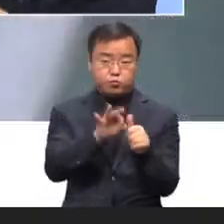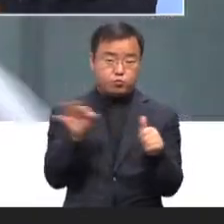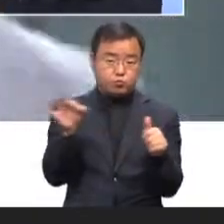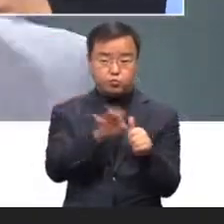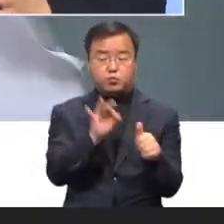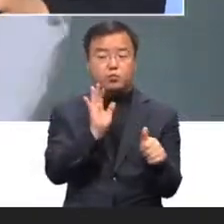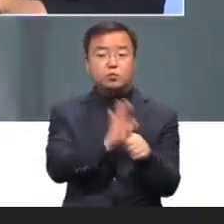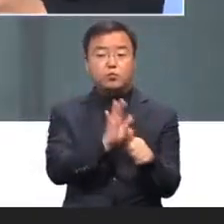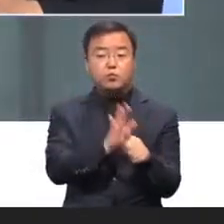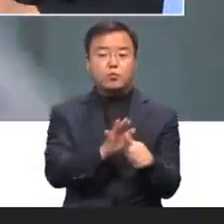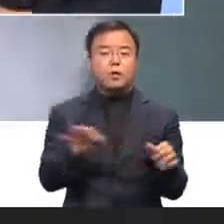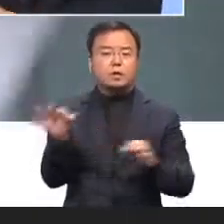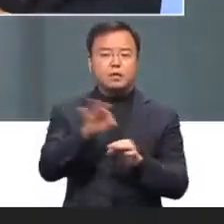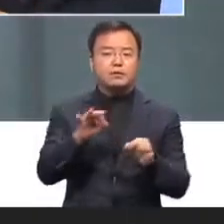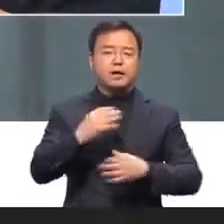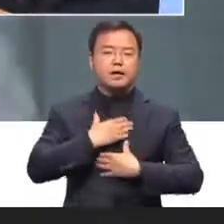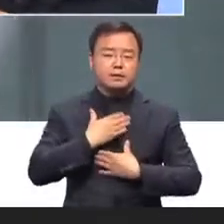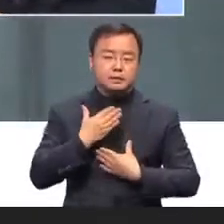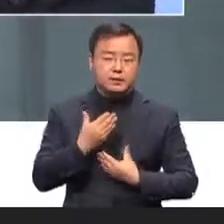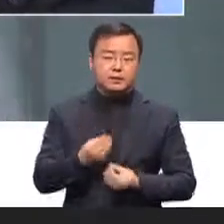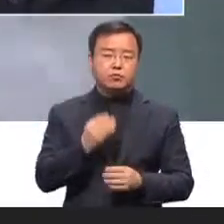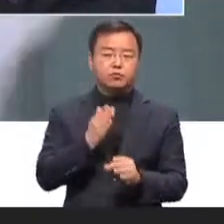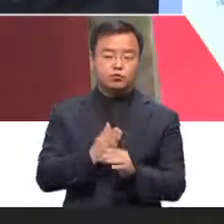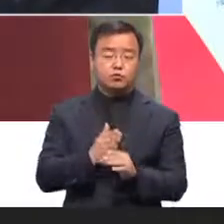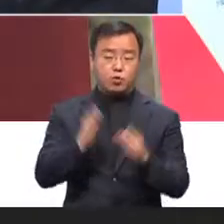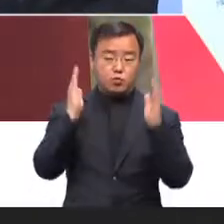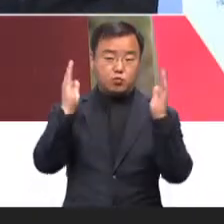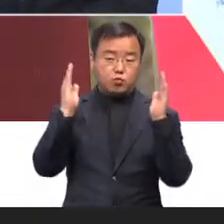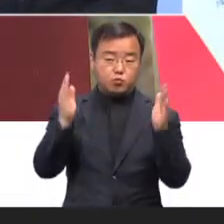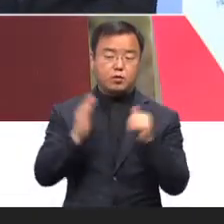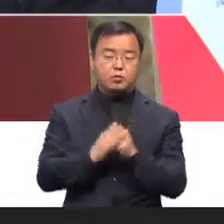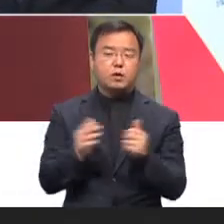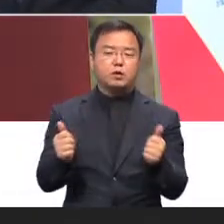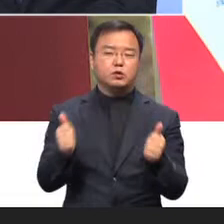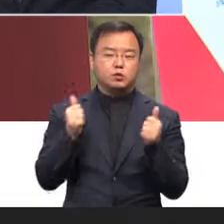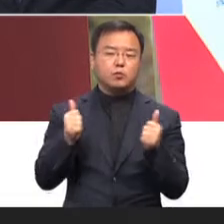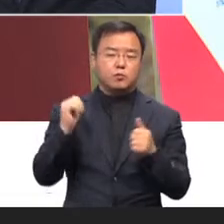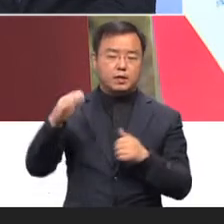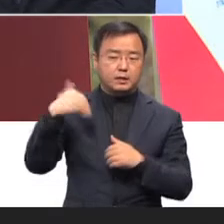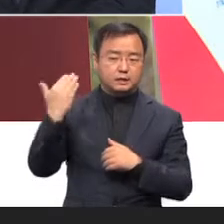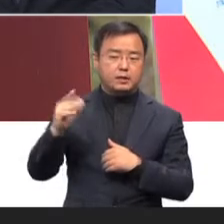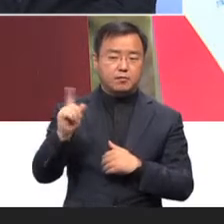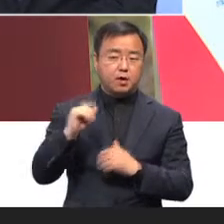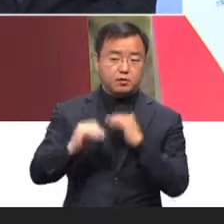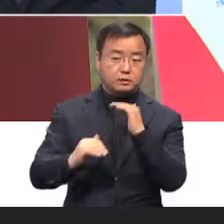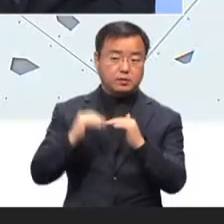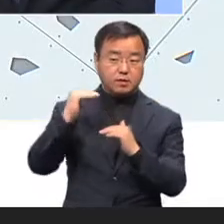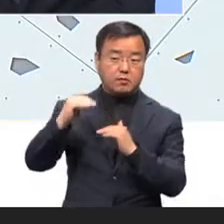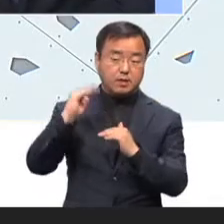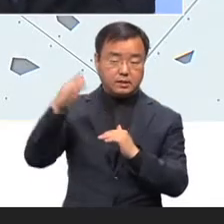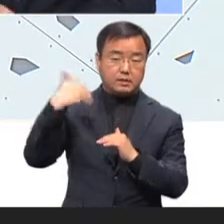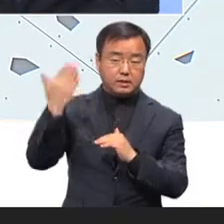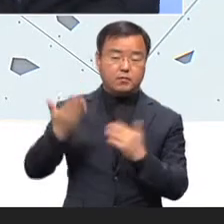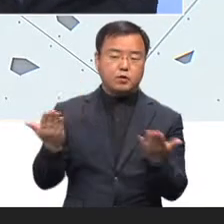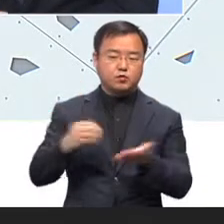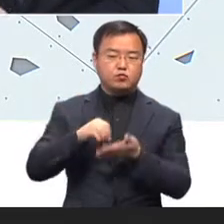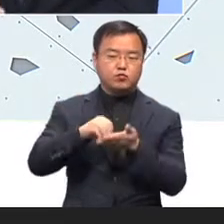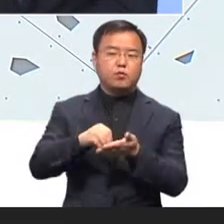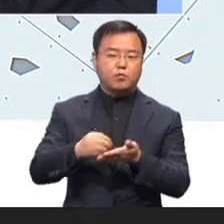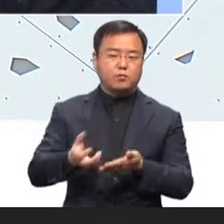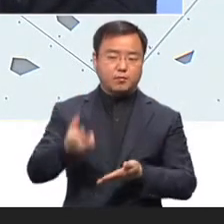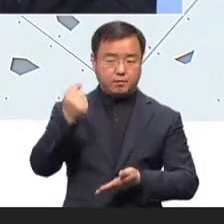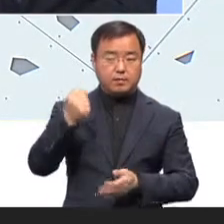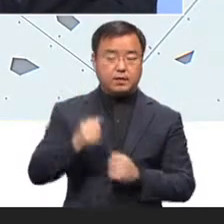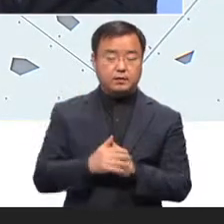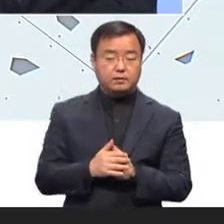일단 경제적으로 안정된 상황에서 교육을 받도록 하구요 이제 졸업하고 나면 약간의 절차를 거쳐서 바로 취업이 되는 거죠 제 그리고 실제적으로